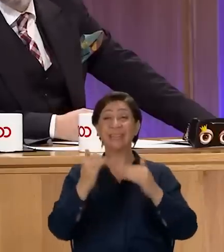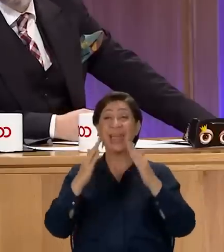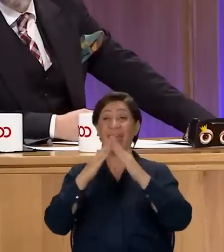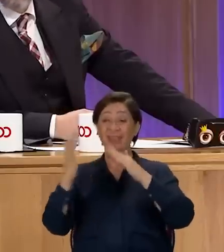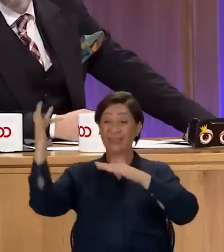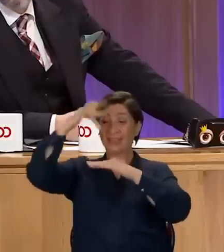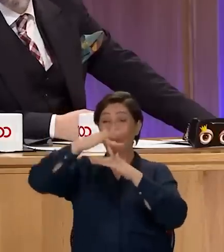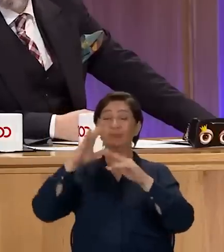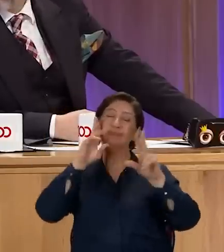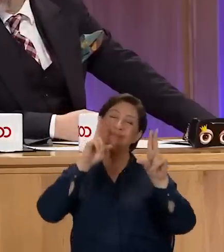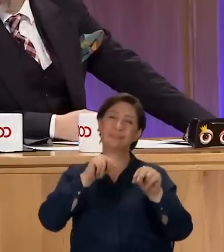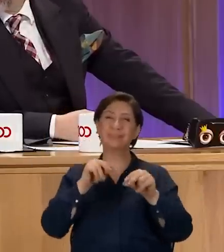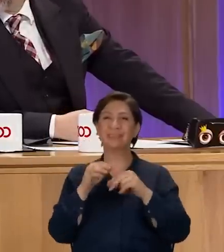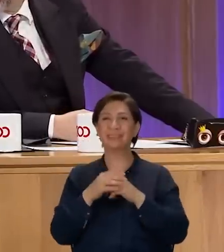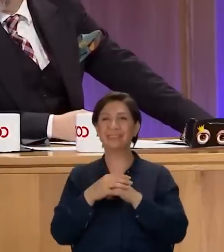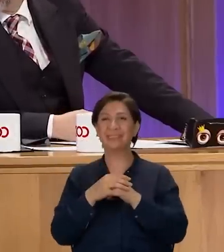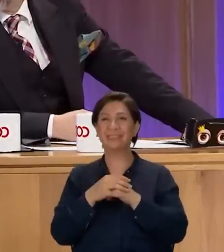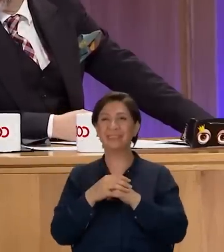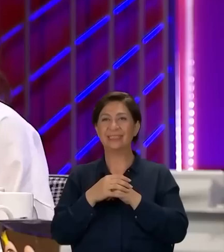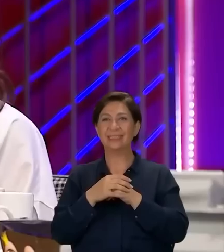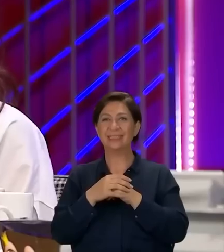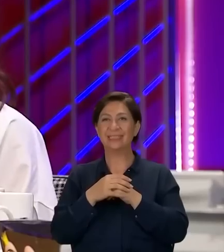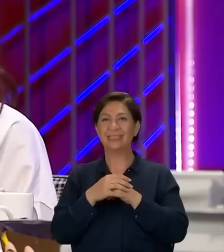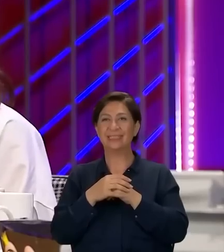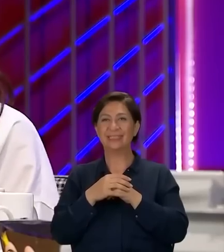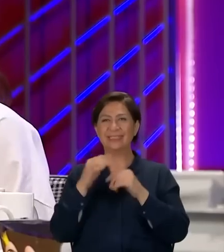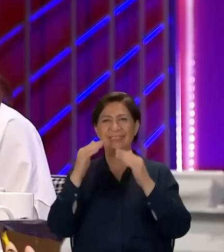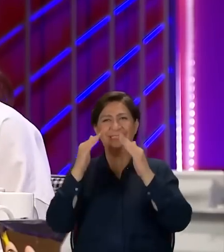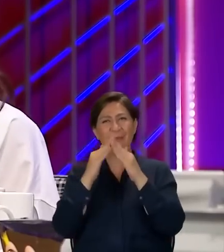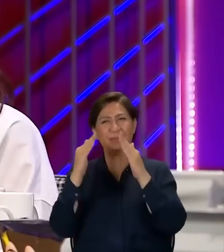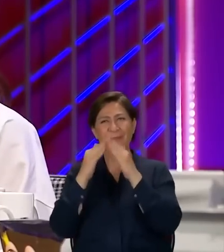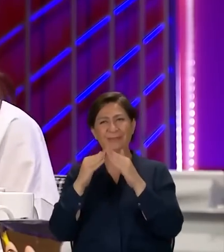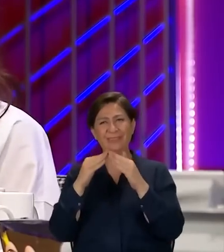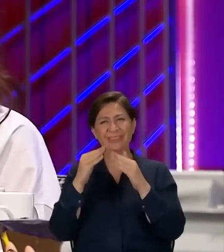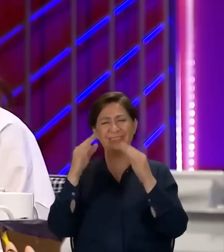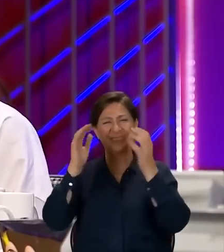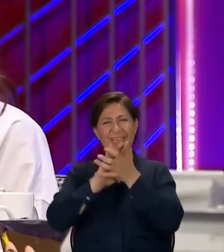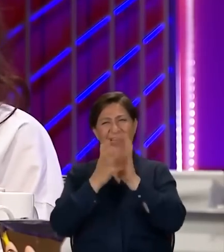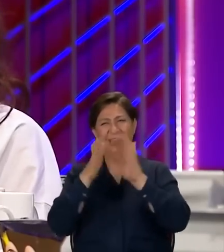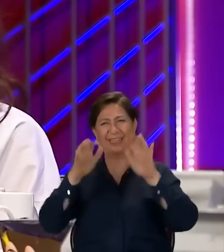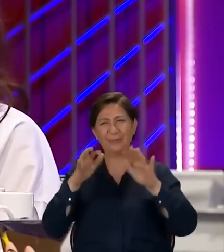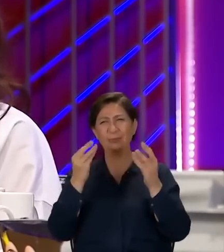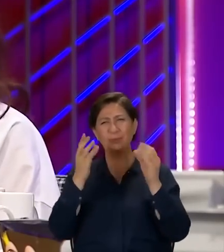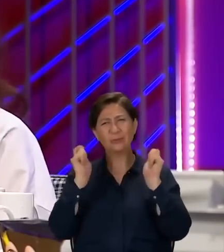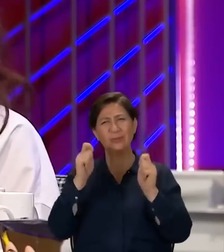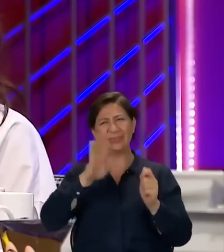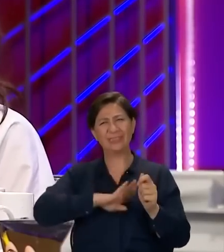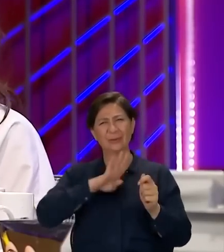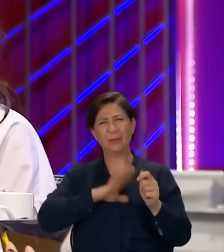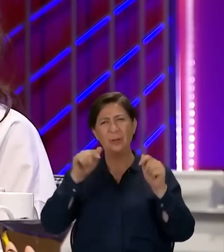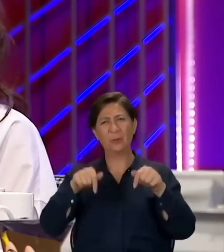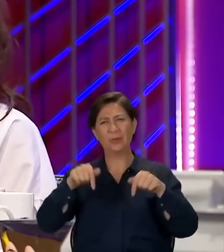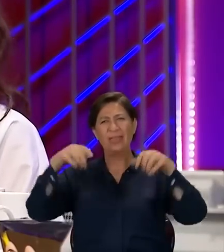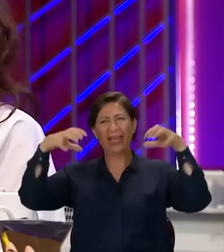güzel, damda yatılır da. Damımıza kar yağdı. Bu keyif haftaya kaldı. Zor bela sabır ettik. Bugün